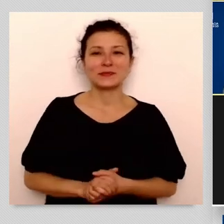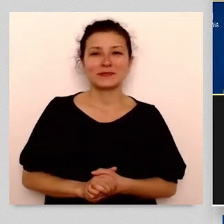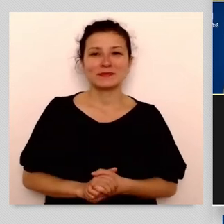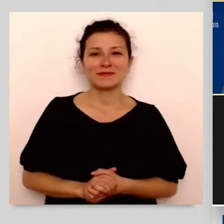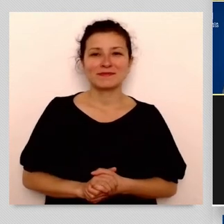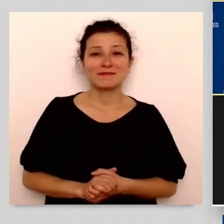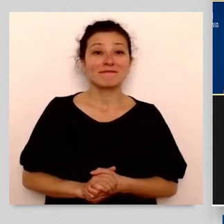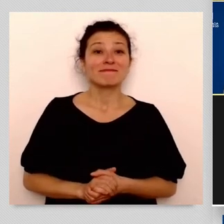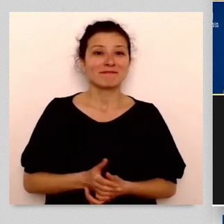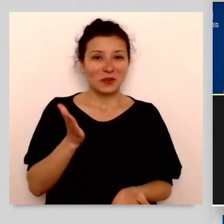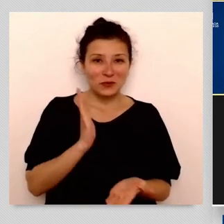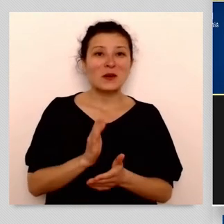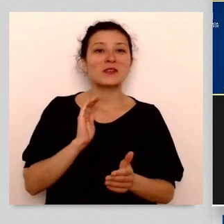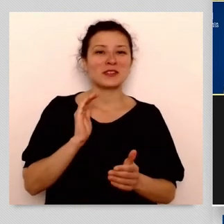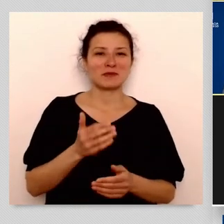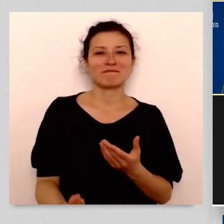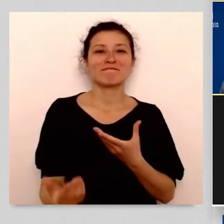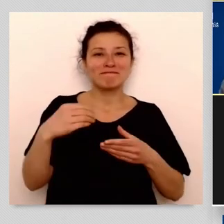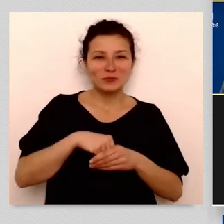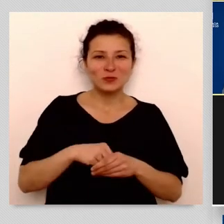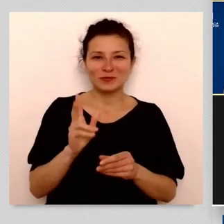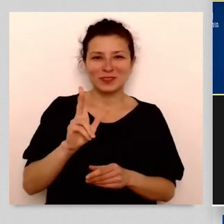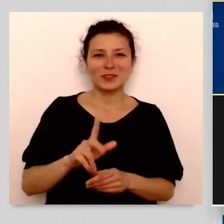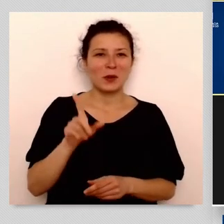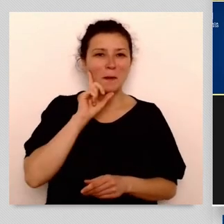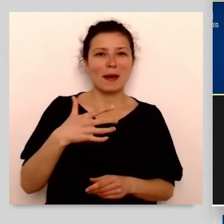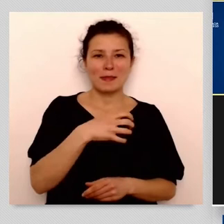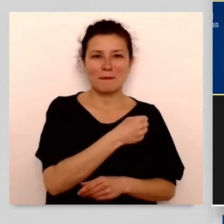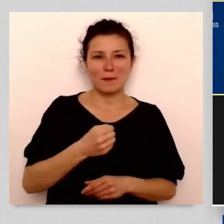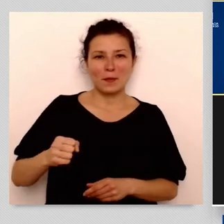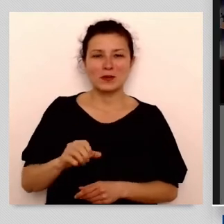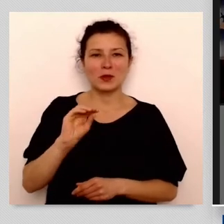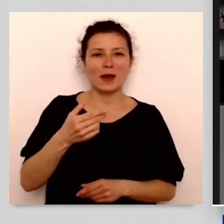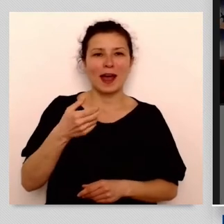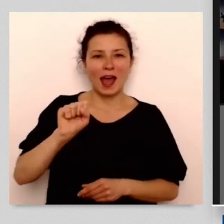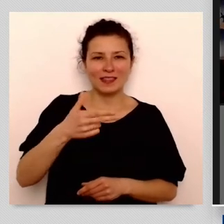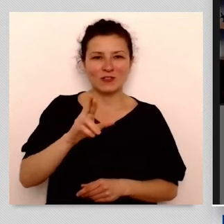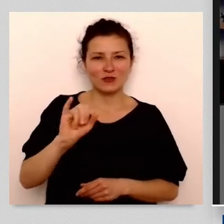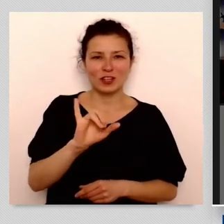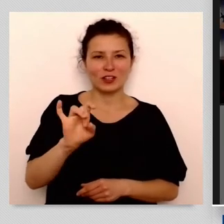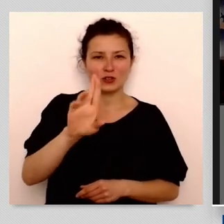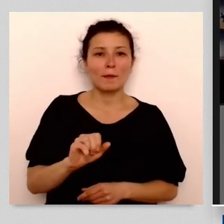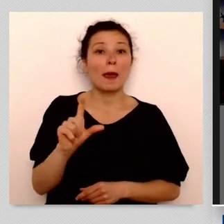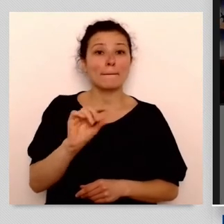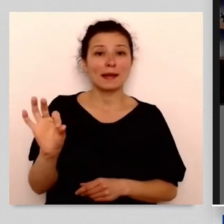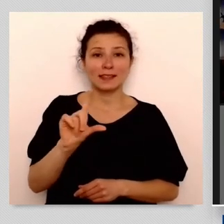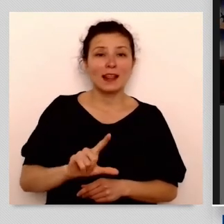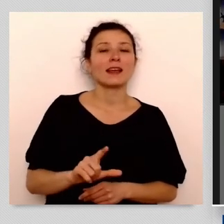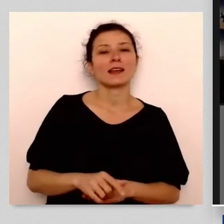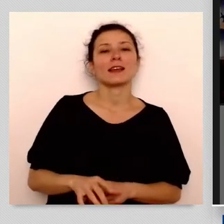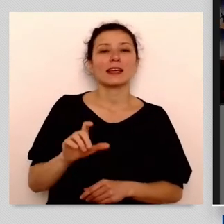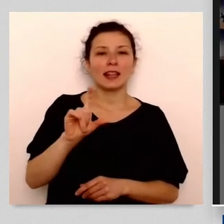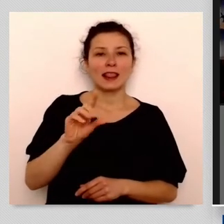szczęśliwie dołączyli do nas pan poseł Andrzej Grzyb z Polskiego Stronnictwa Ludowego i pani Gabriela Lenartowicz z